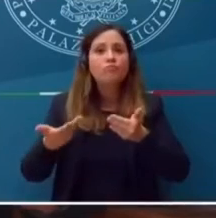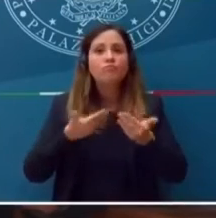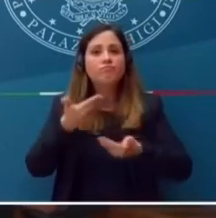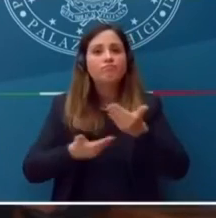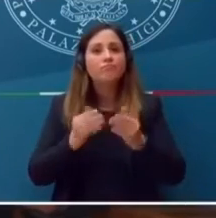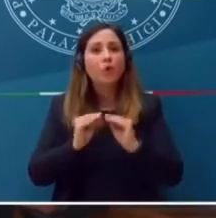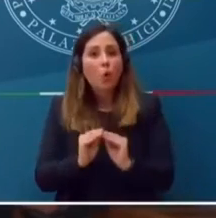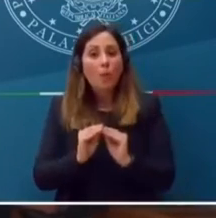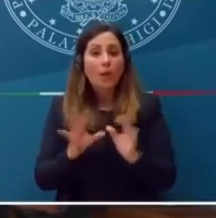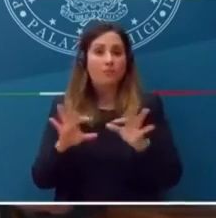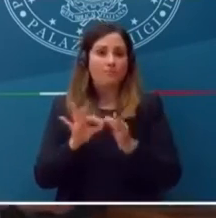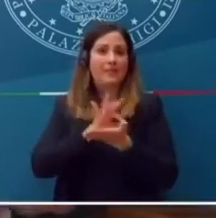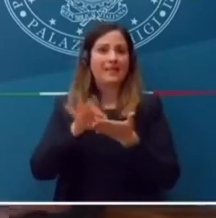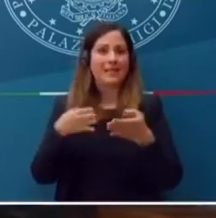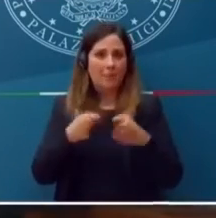le riaperture.